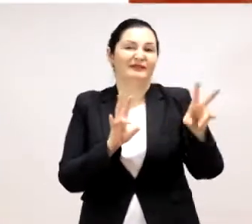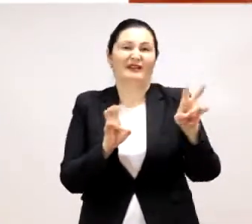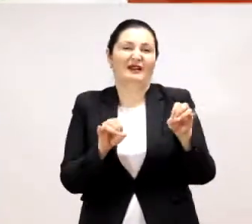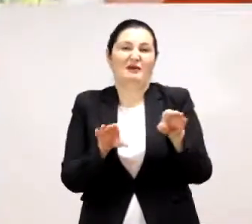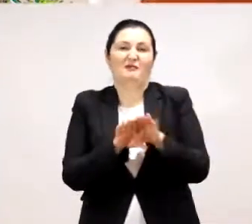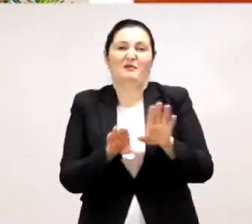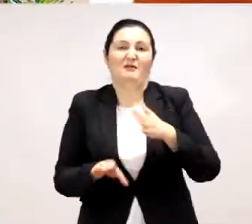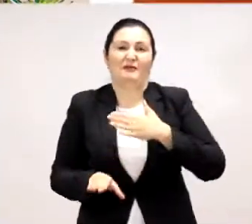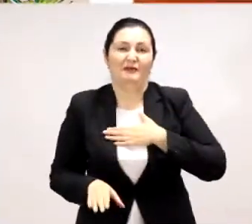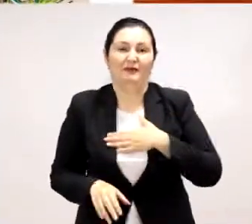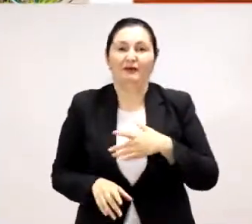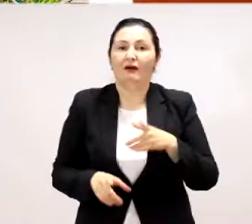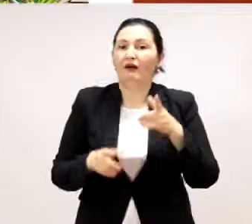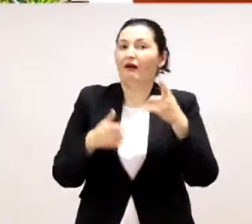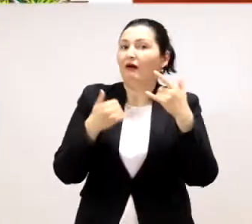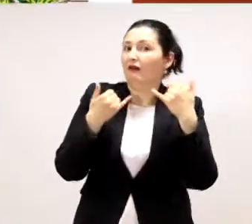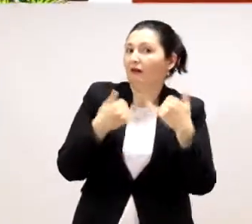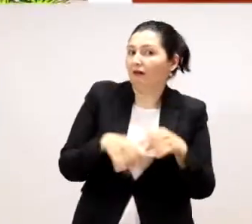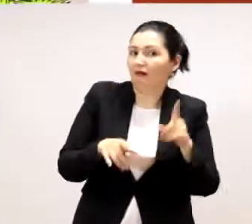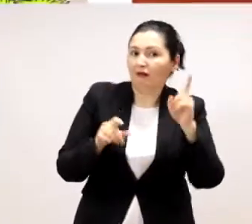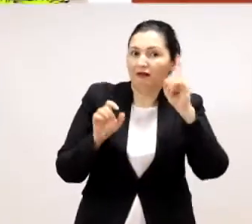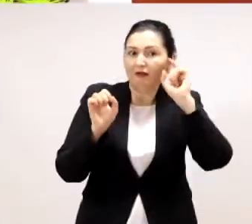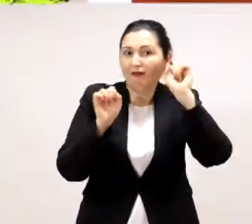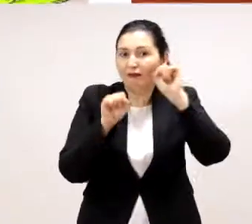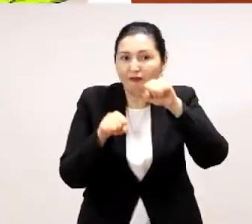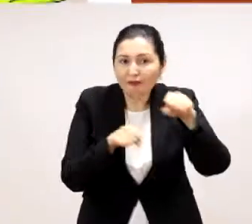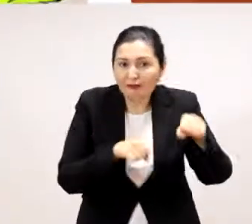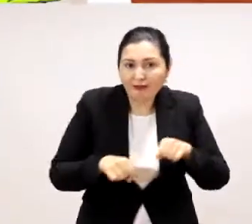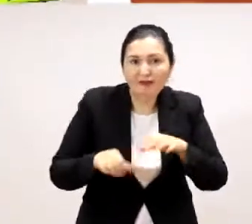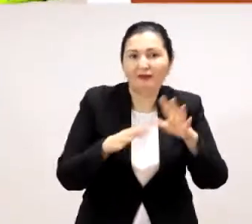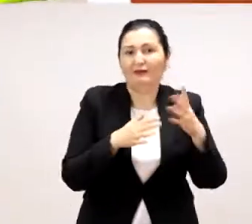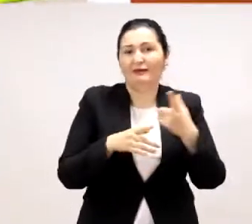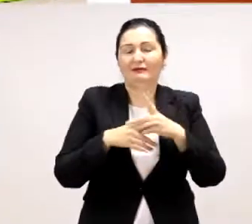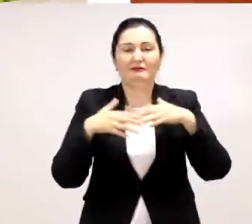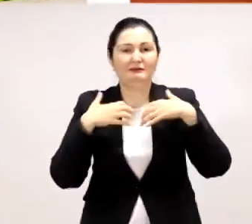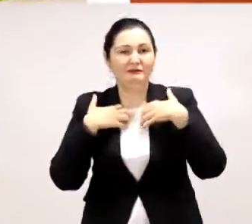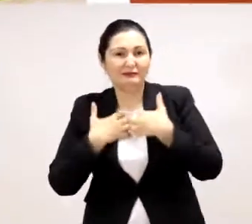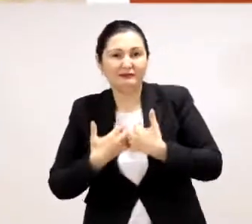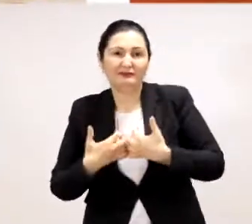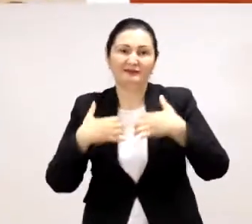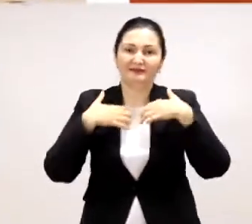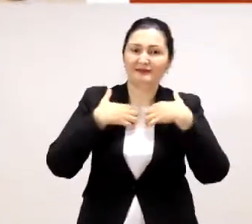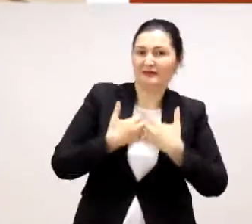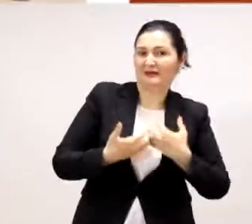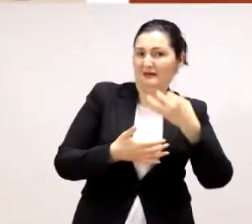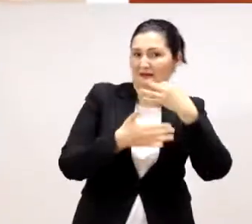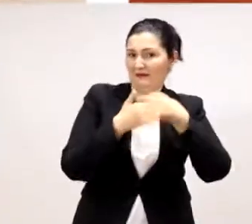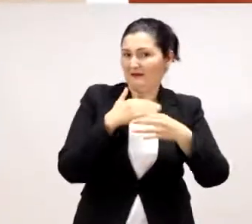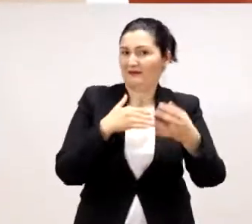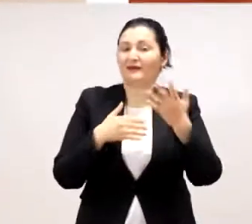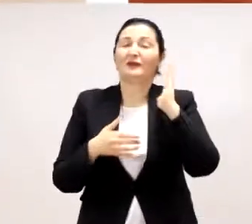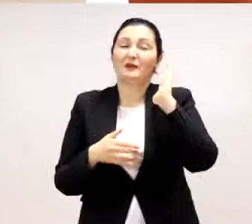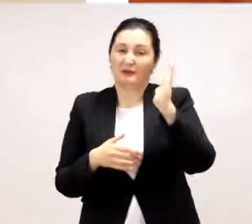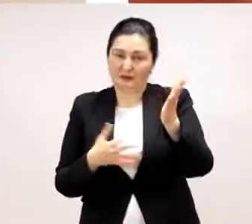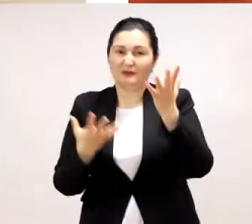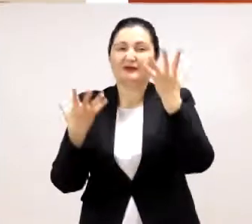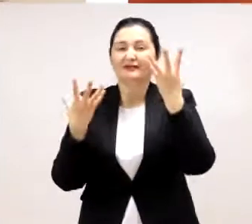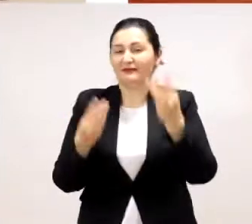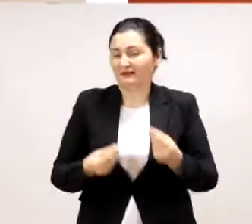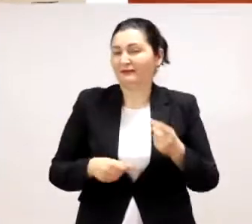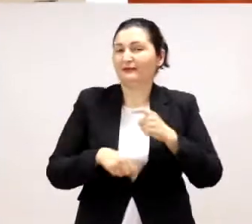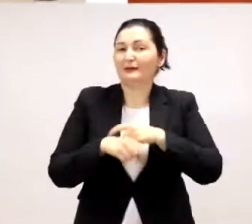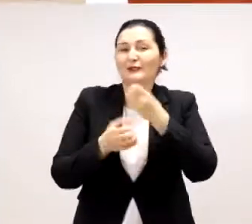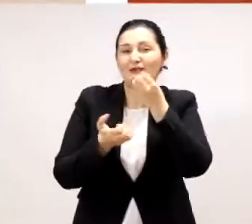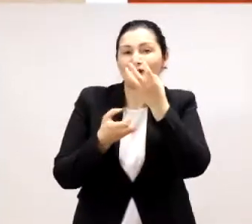نارواست. نرگیس ها سرخم شدند، ملزم شدند، پرخم شدند و گفتند. می رسد روزی که ما